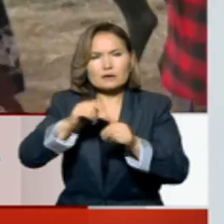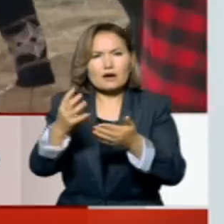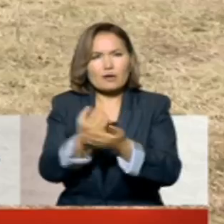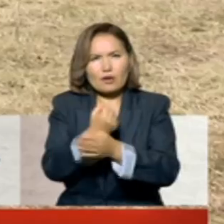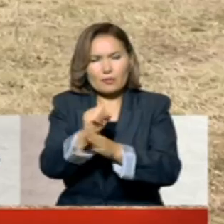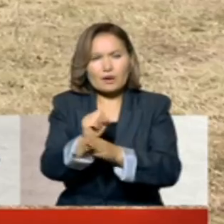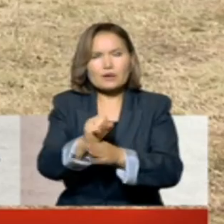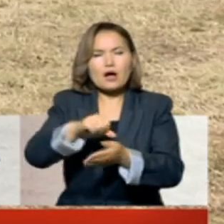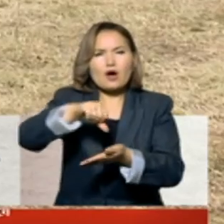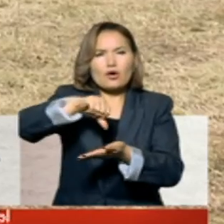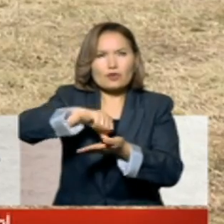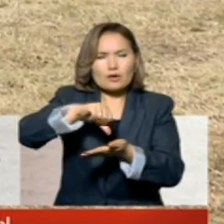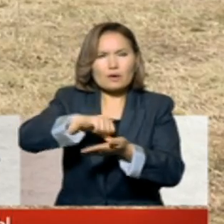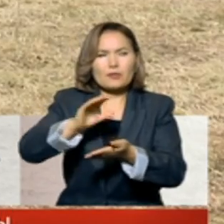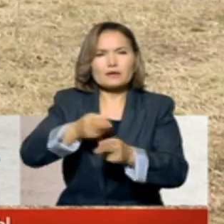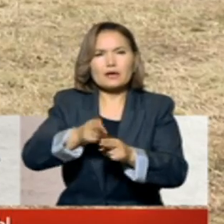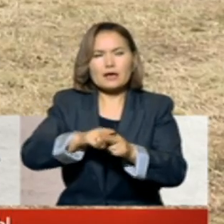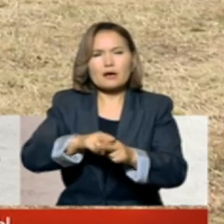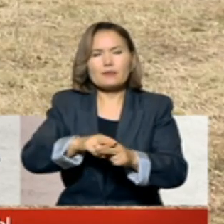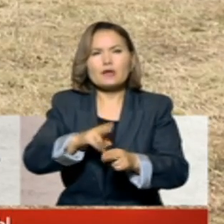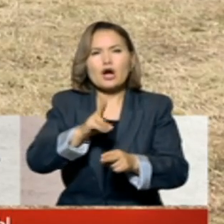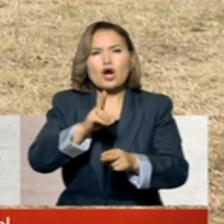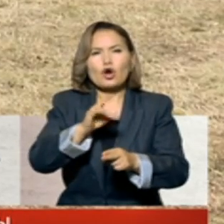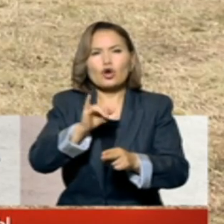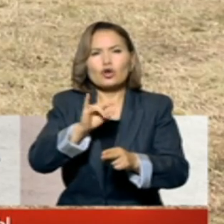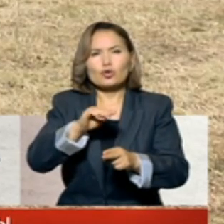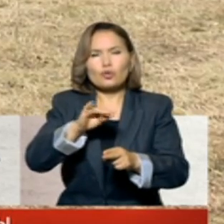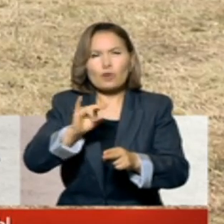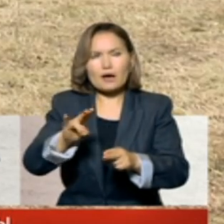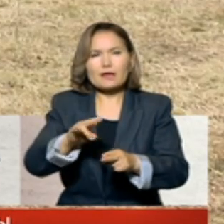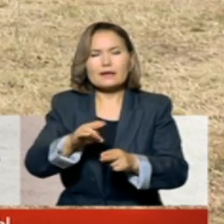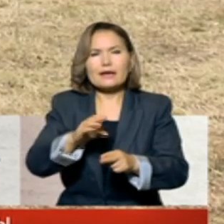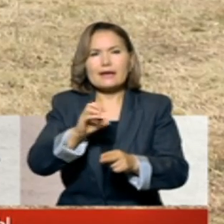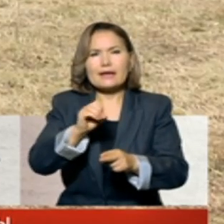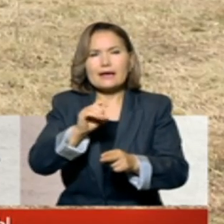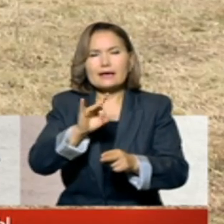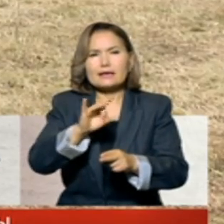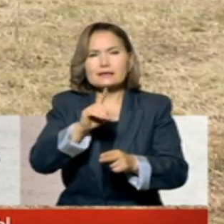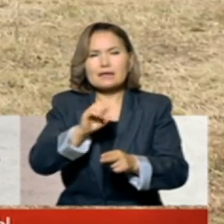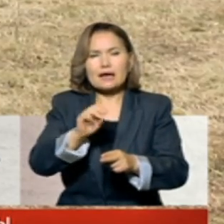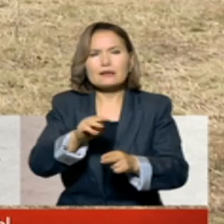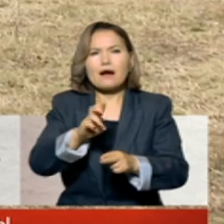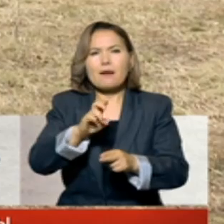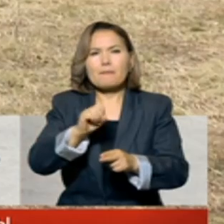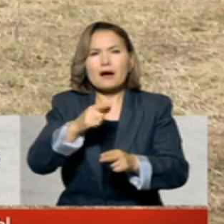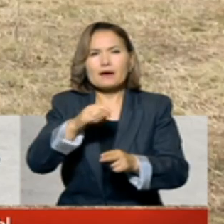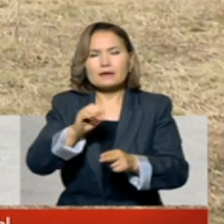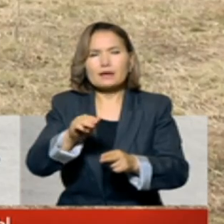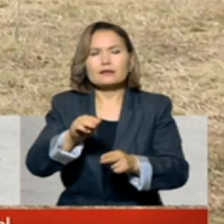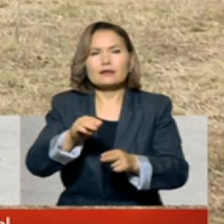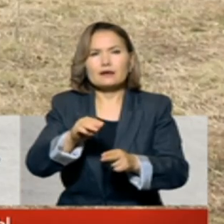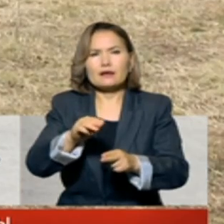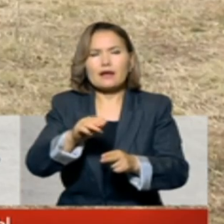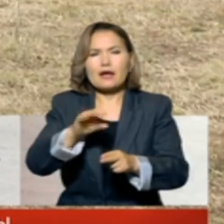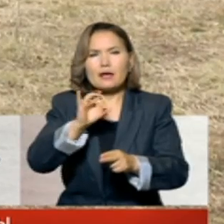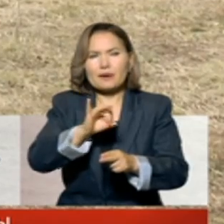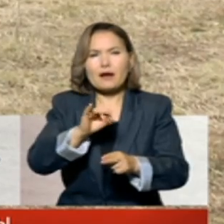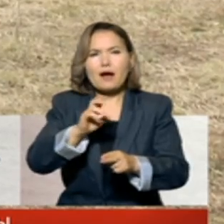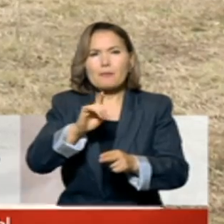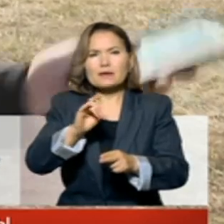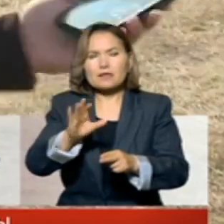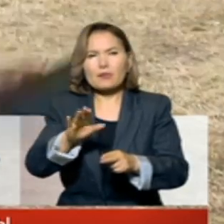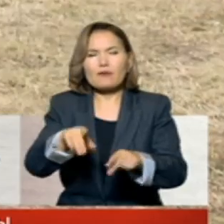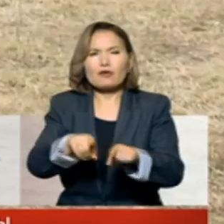қорғап жатыр. Атап айтар болсақ, Серікбек Күнтуған, Ерзат Байқадамов, Бағдат Кеуенов, Ерлан Кенжетаев, Ибрагим